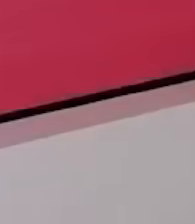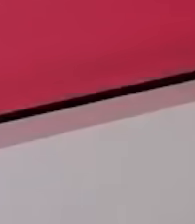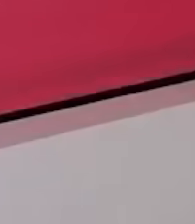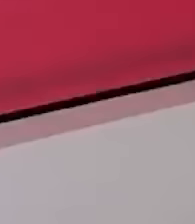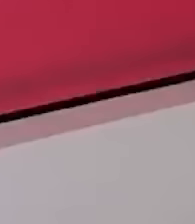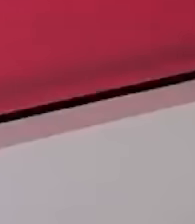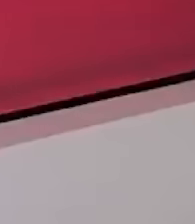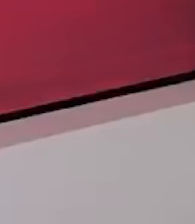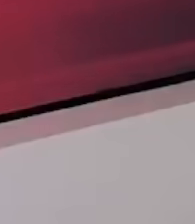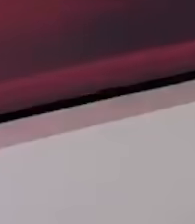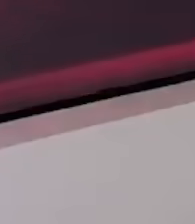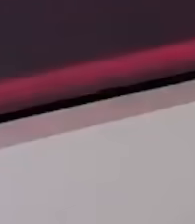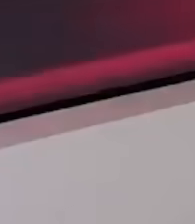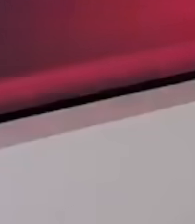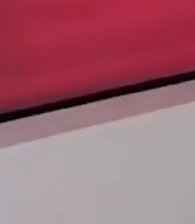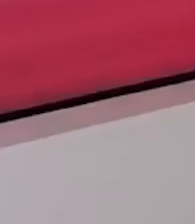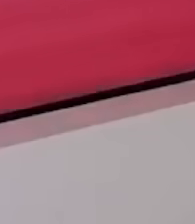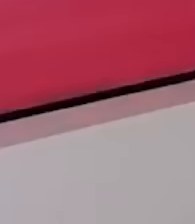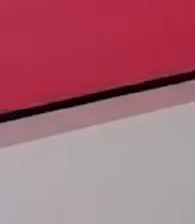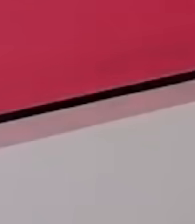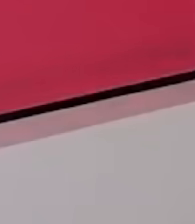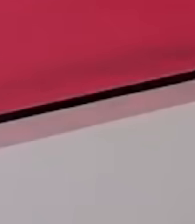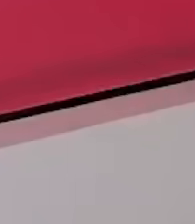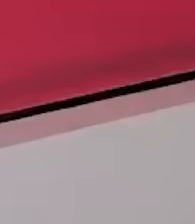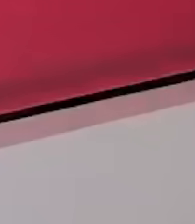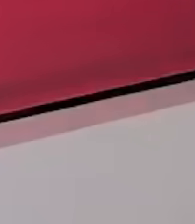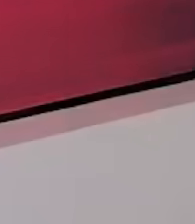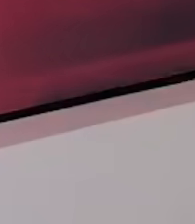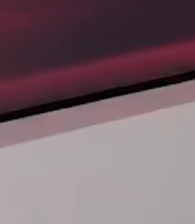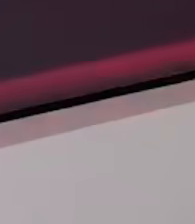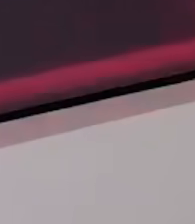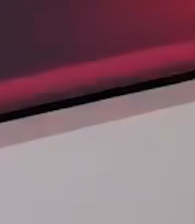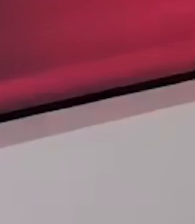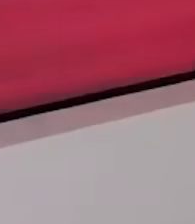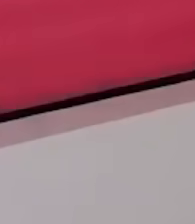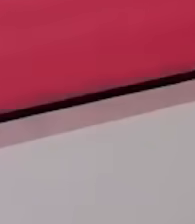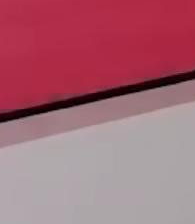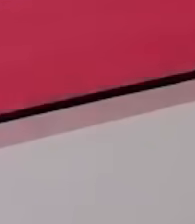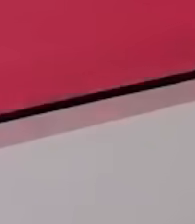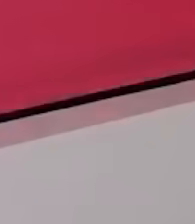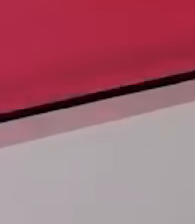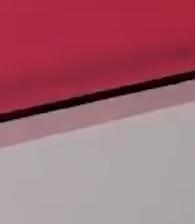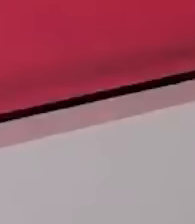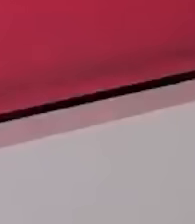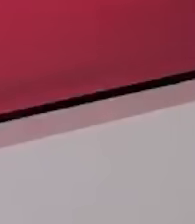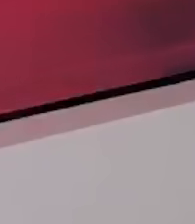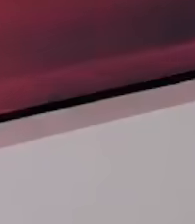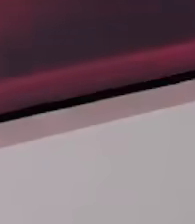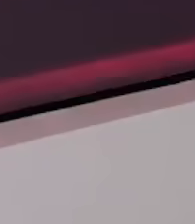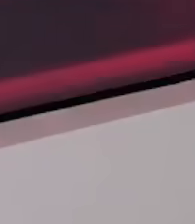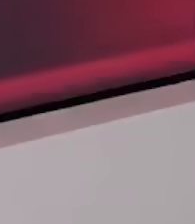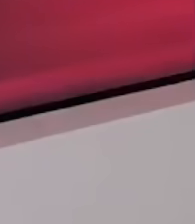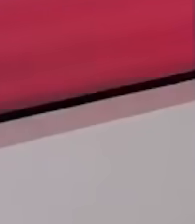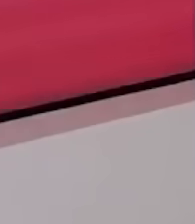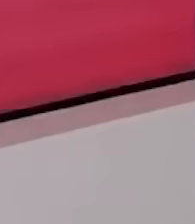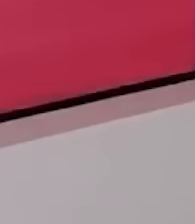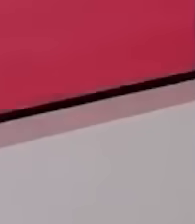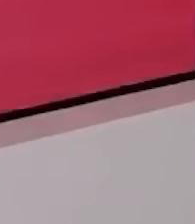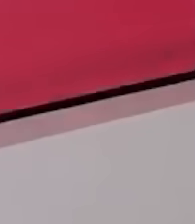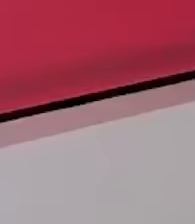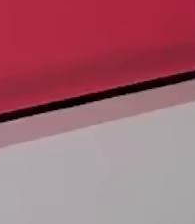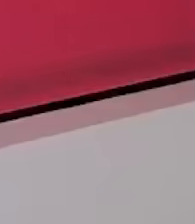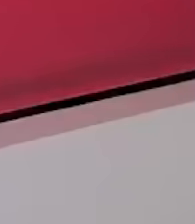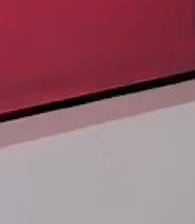balita mag-subscribe sa GMA integrated news sa YouTube sa mga kapuso abroad subaybayan niyo kami sa jma pinoy tv at